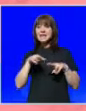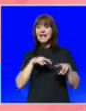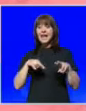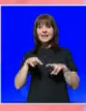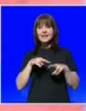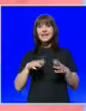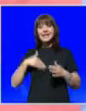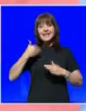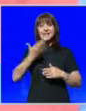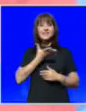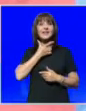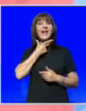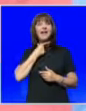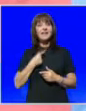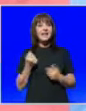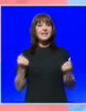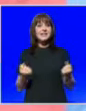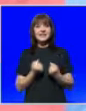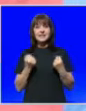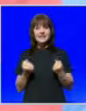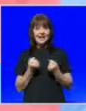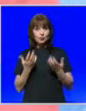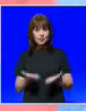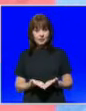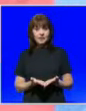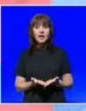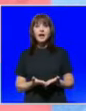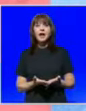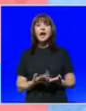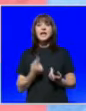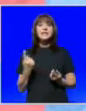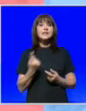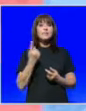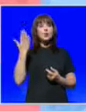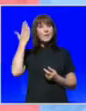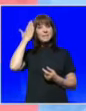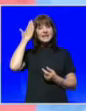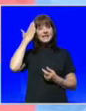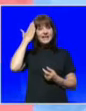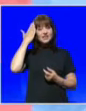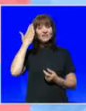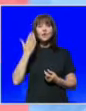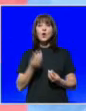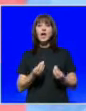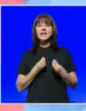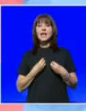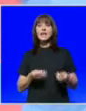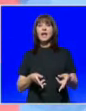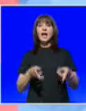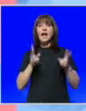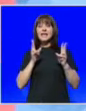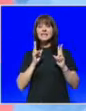се организират от неправителствени организации. Също така трябва да кажем, че самото Министерство на образованието и науката дава разрешение